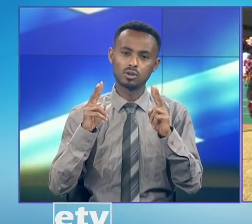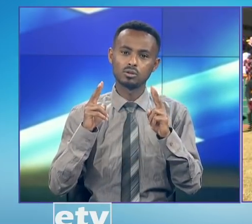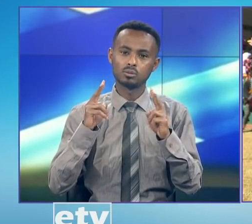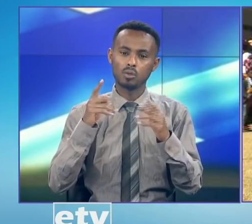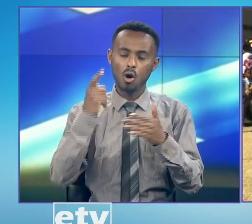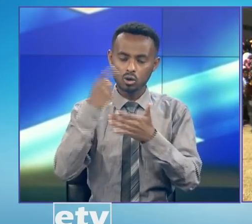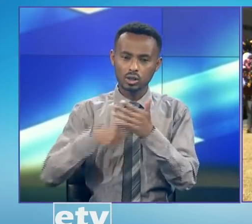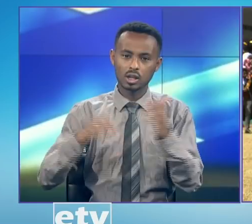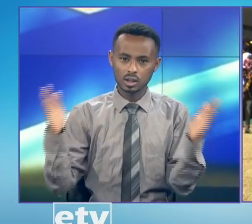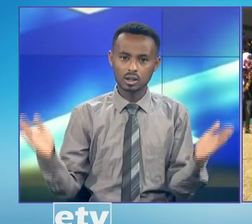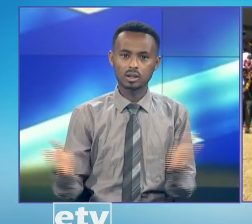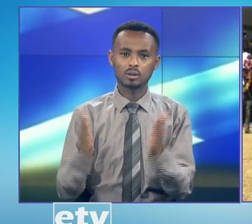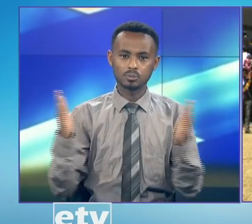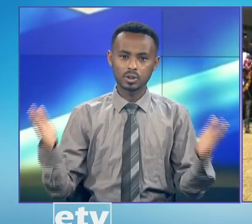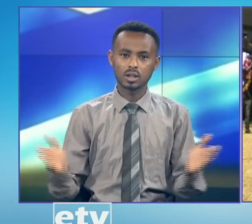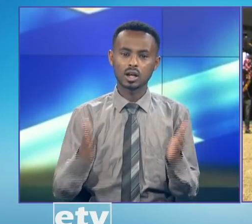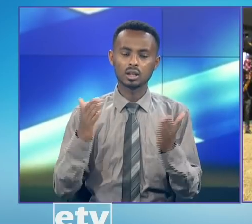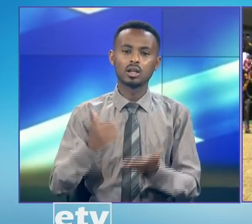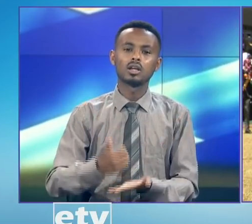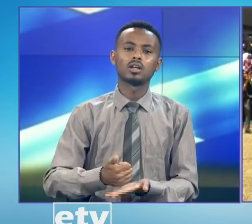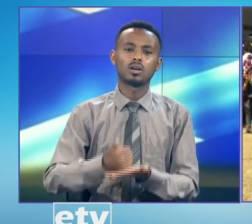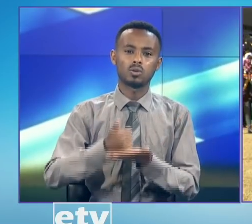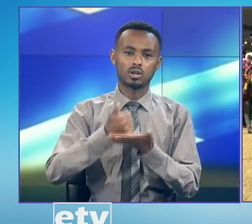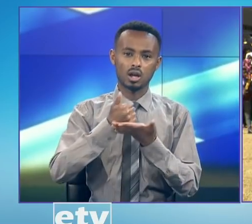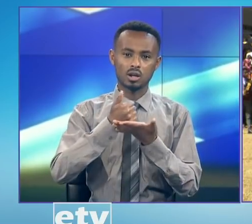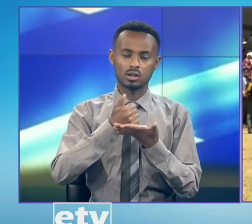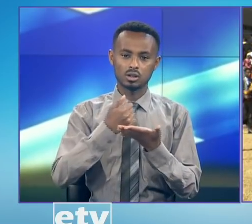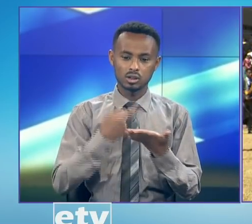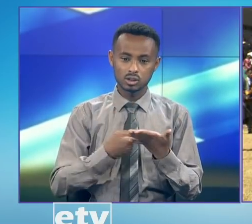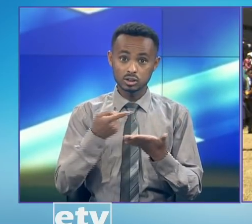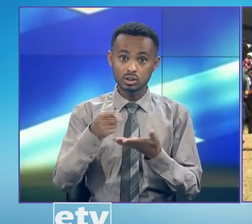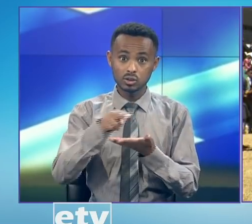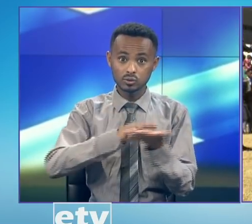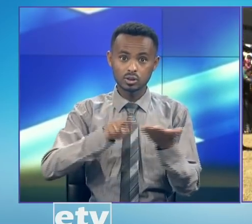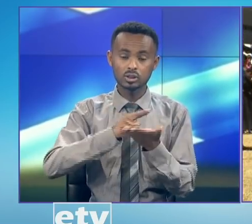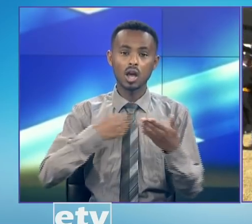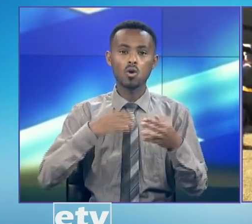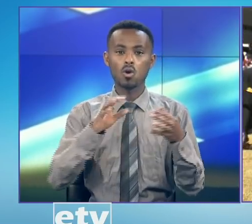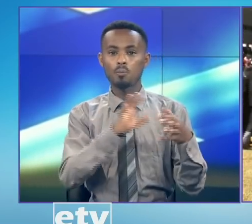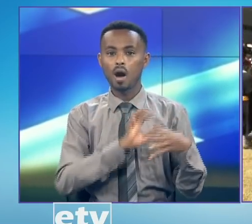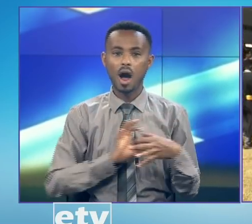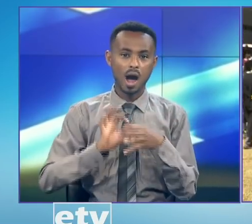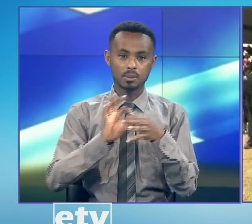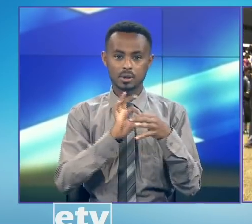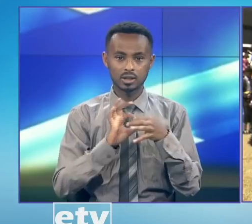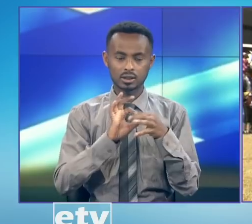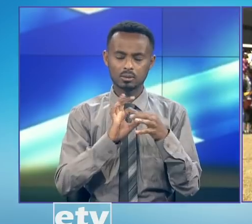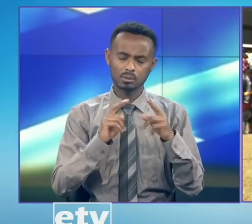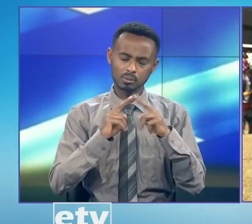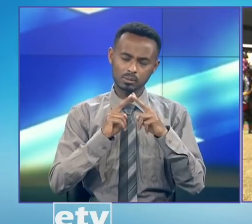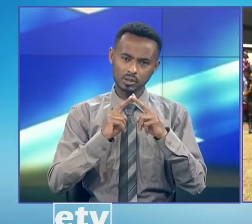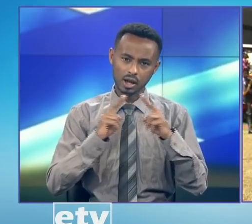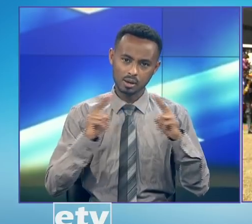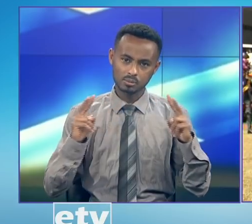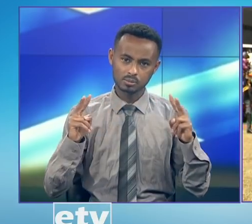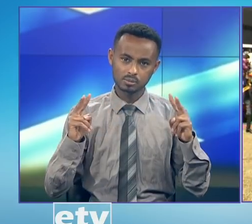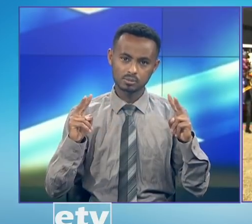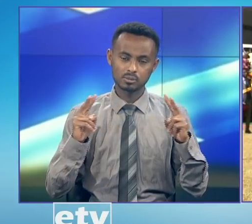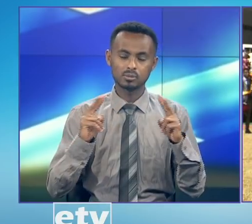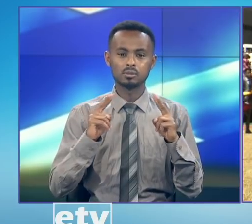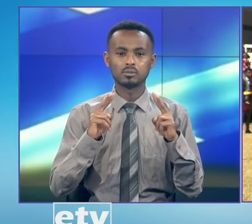በውጤ እንድበረታታ ይረዱኛል እዚህ ግቢ ማህበረሰብም በጣም